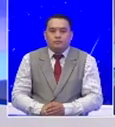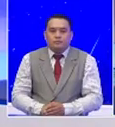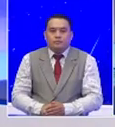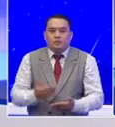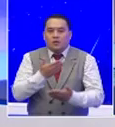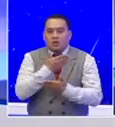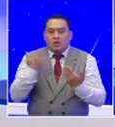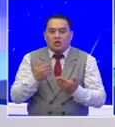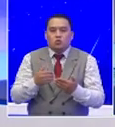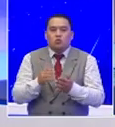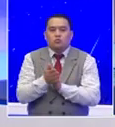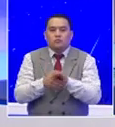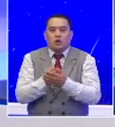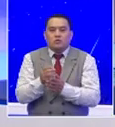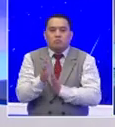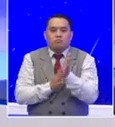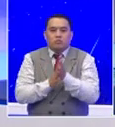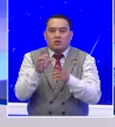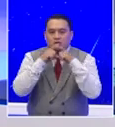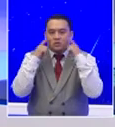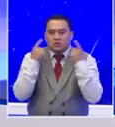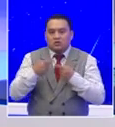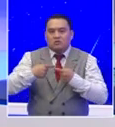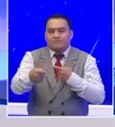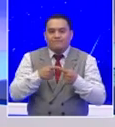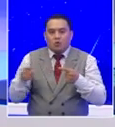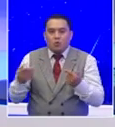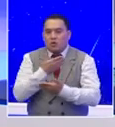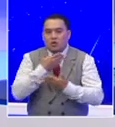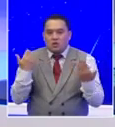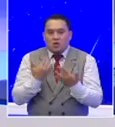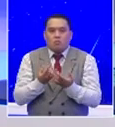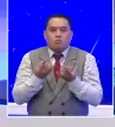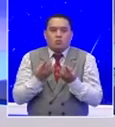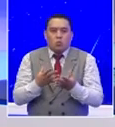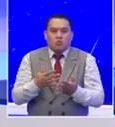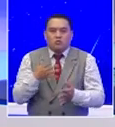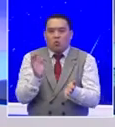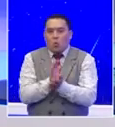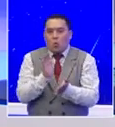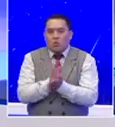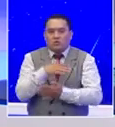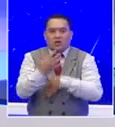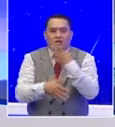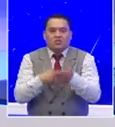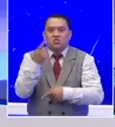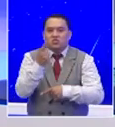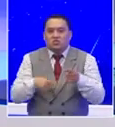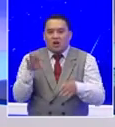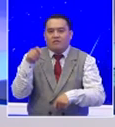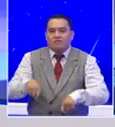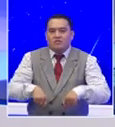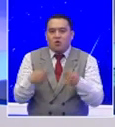Отсутствие санитайзеров и масок, несоблюдение социального дистанцирования и просто антисанитария. Это лишь часть